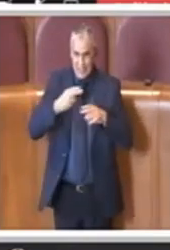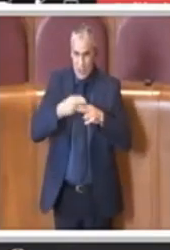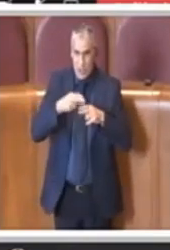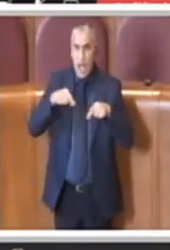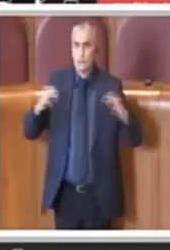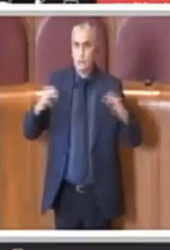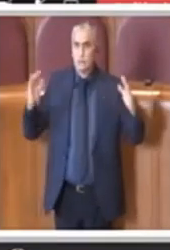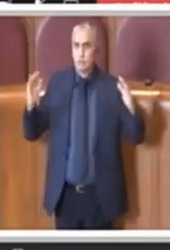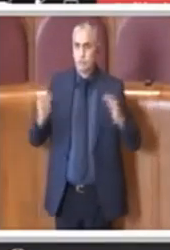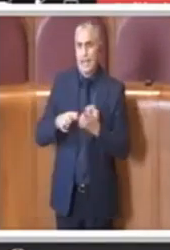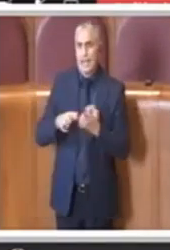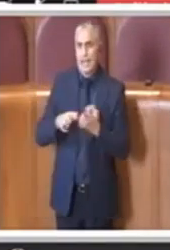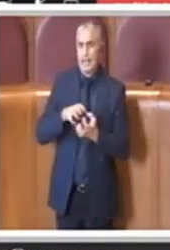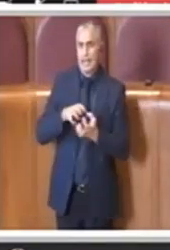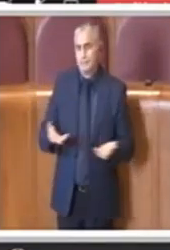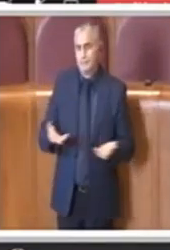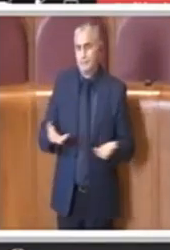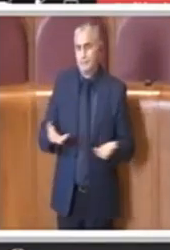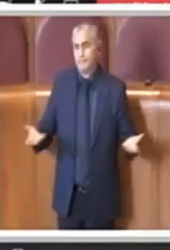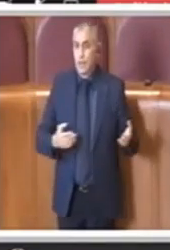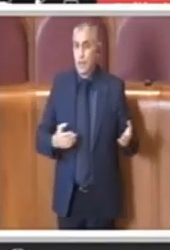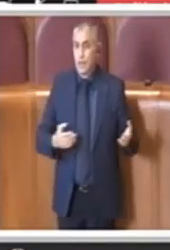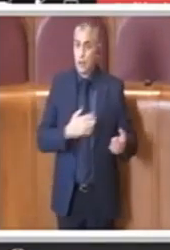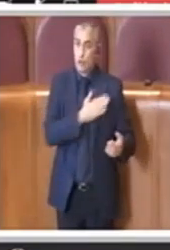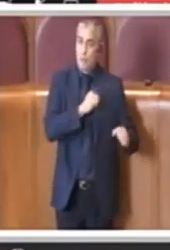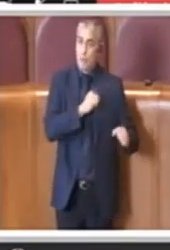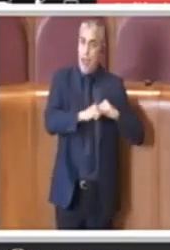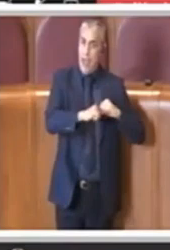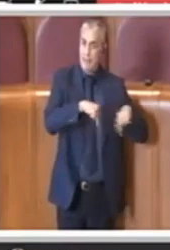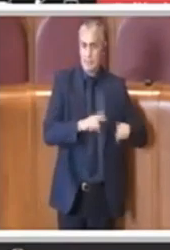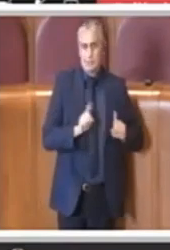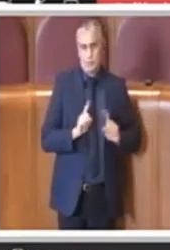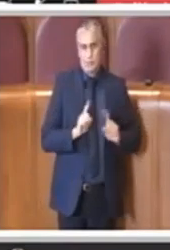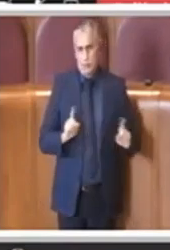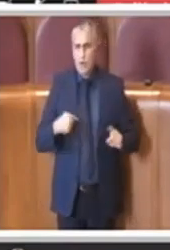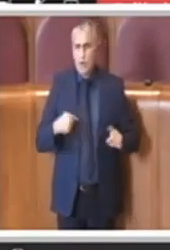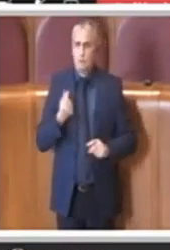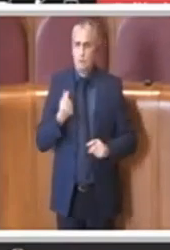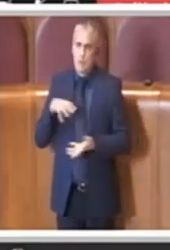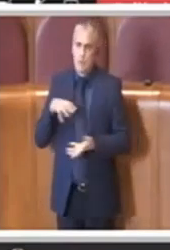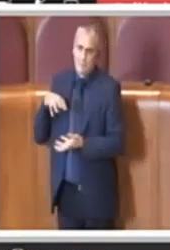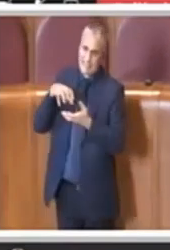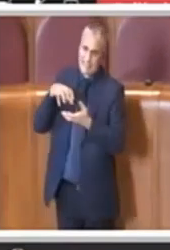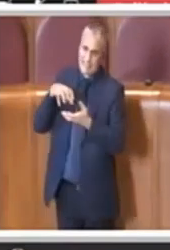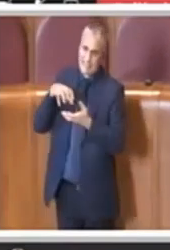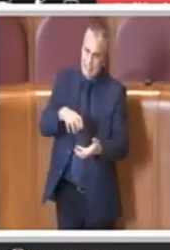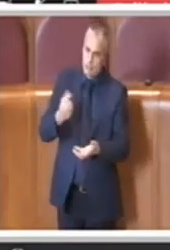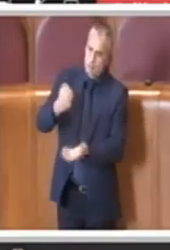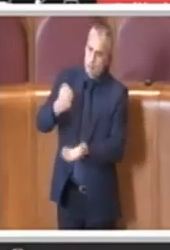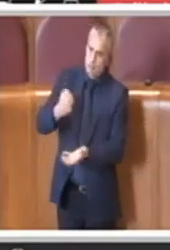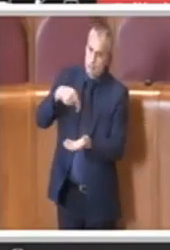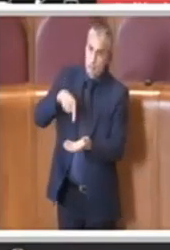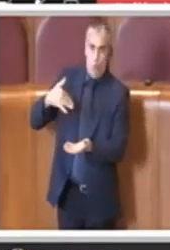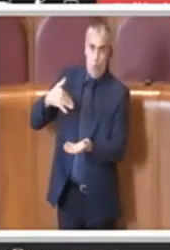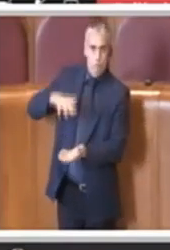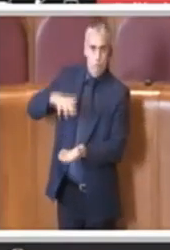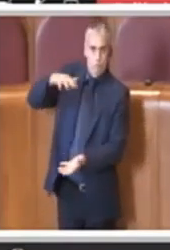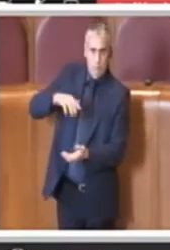E questo chiaramente non ha voluto questa amministrazione. Abbiamo investito appunto dei fondi importanti,